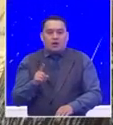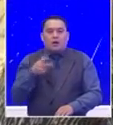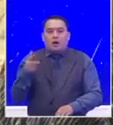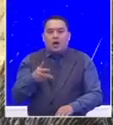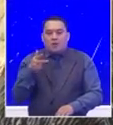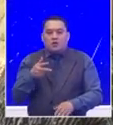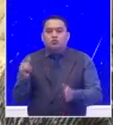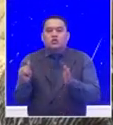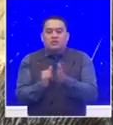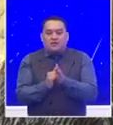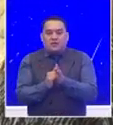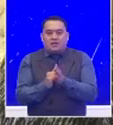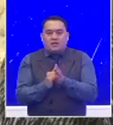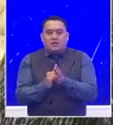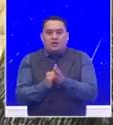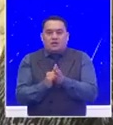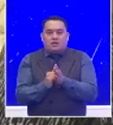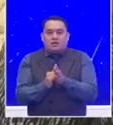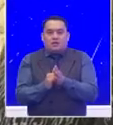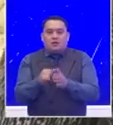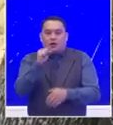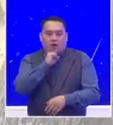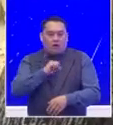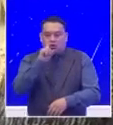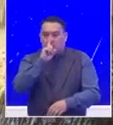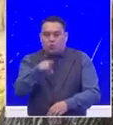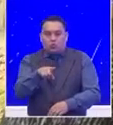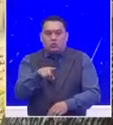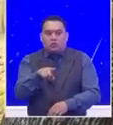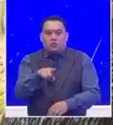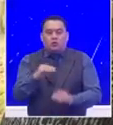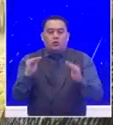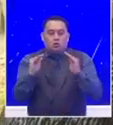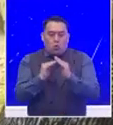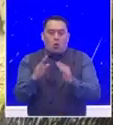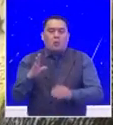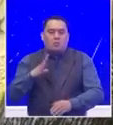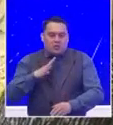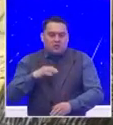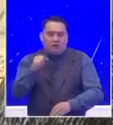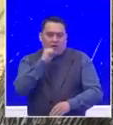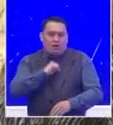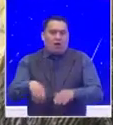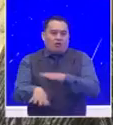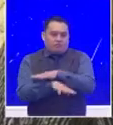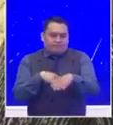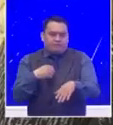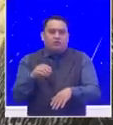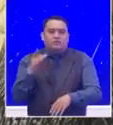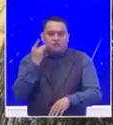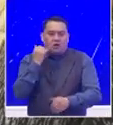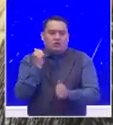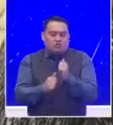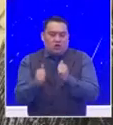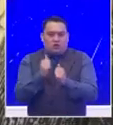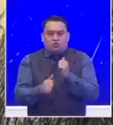камеру установили. Я думаю, кражи не будет. Были кражи в домах? Кража, да, у нас даже часто было, и у